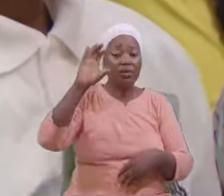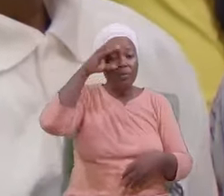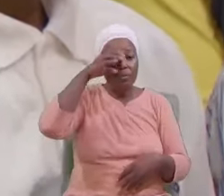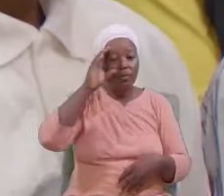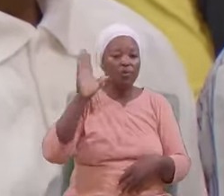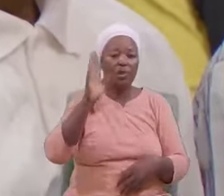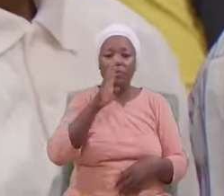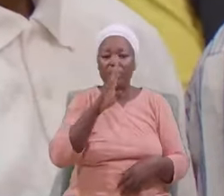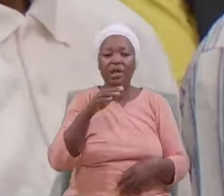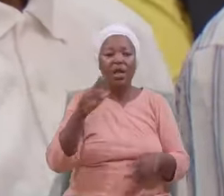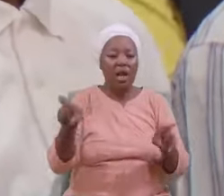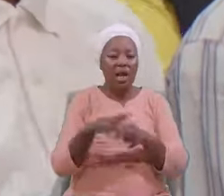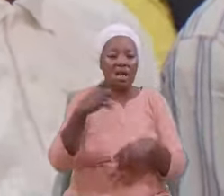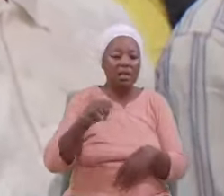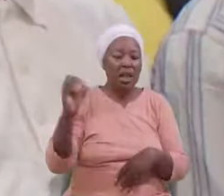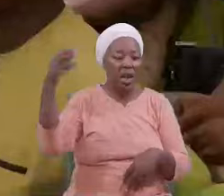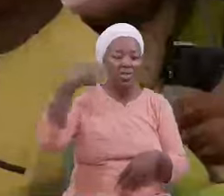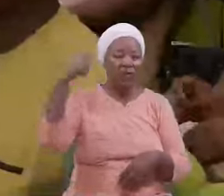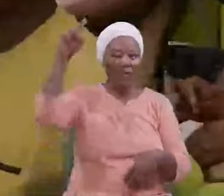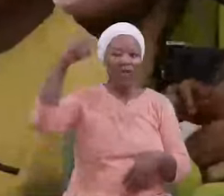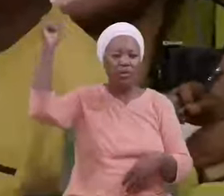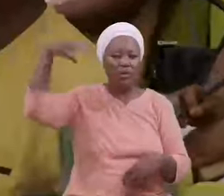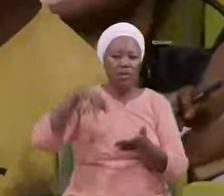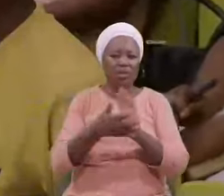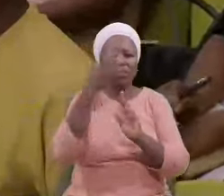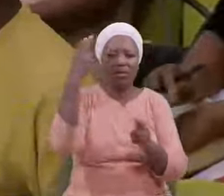lumière de la lune sera comme la lumière du soleil.